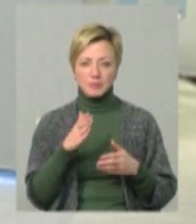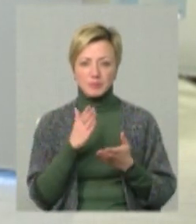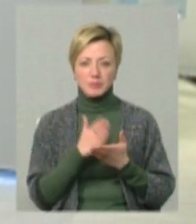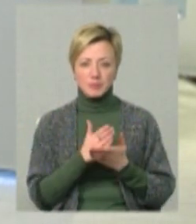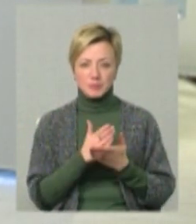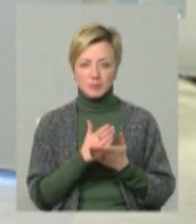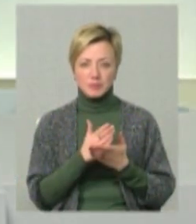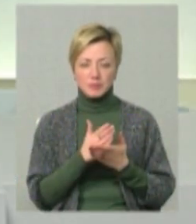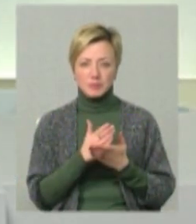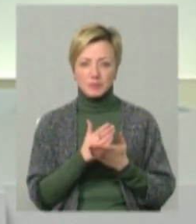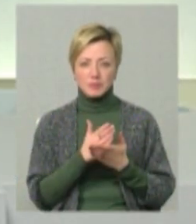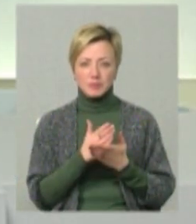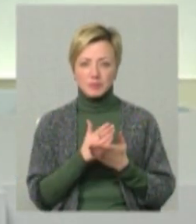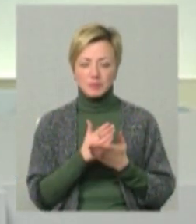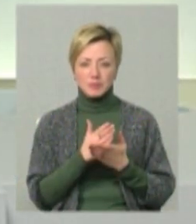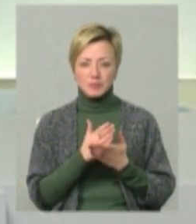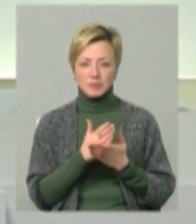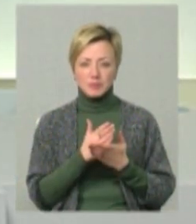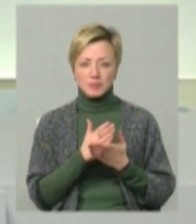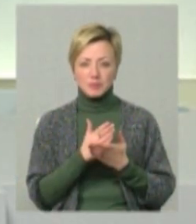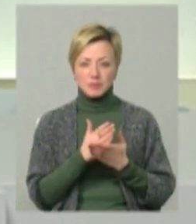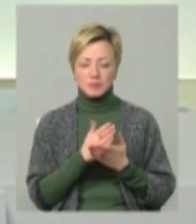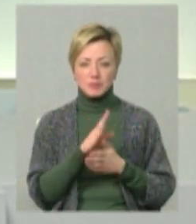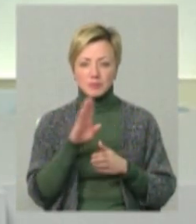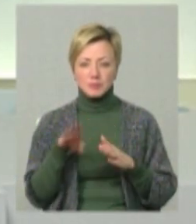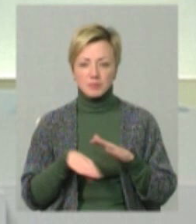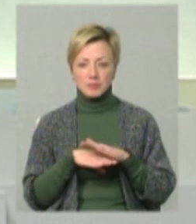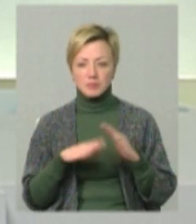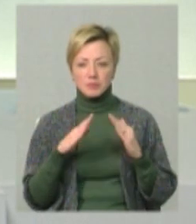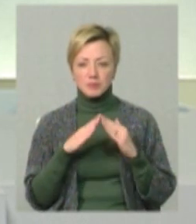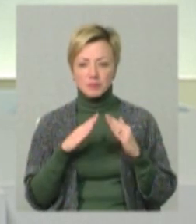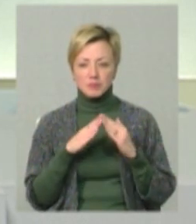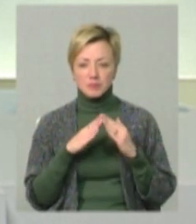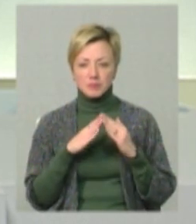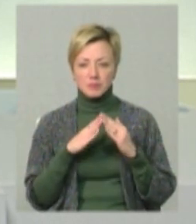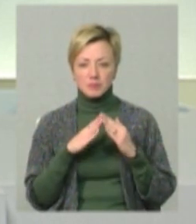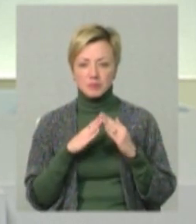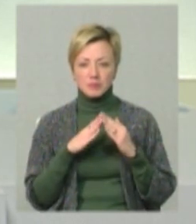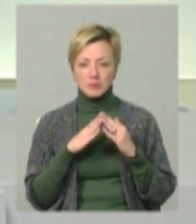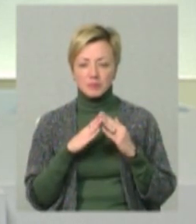які знаходяться, скажімо так, під будинками в